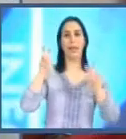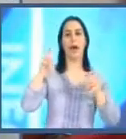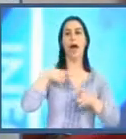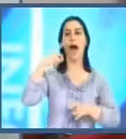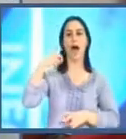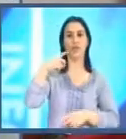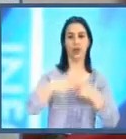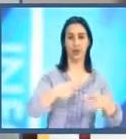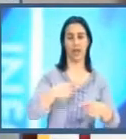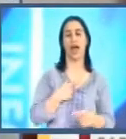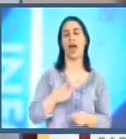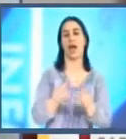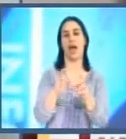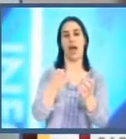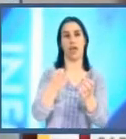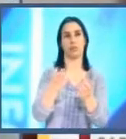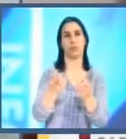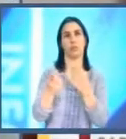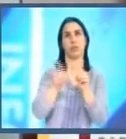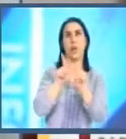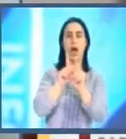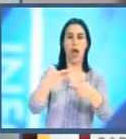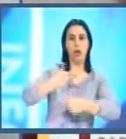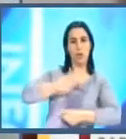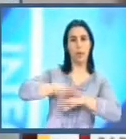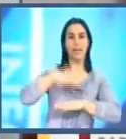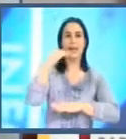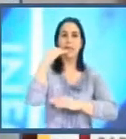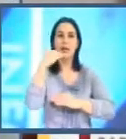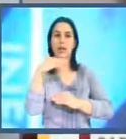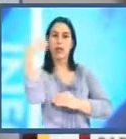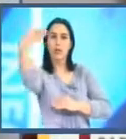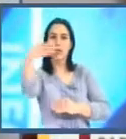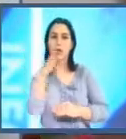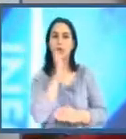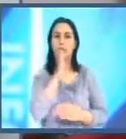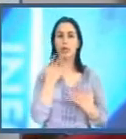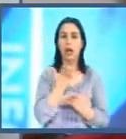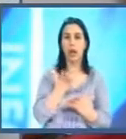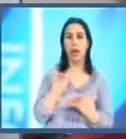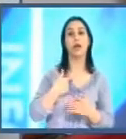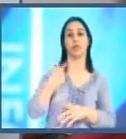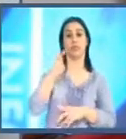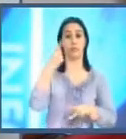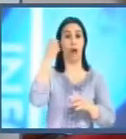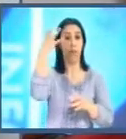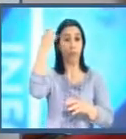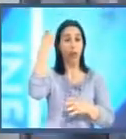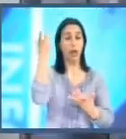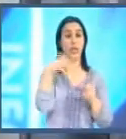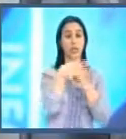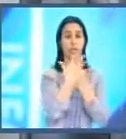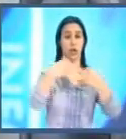miqueta a poder saber el que passarà. I a través d'ells també aprenen situacions normals de la vida